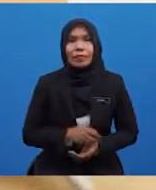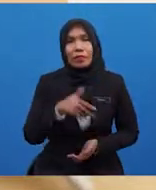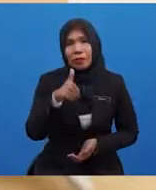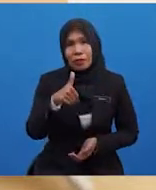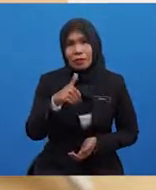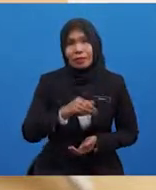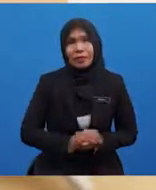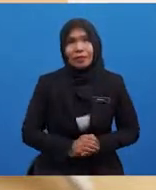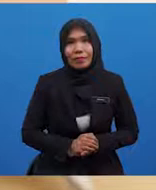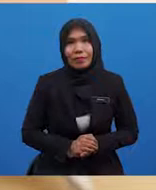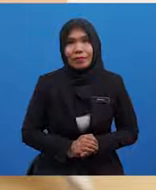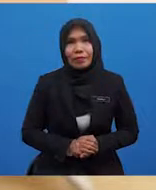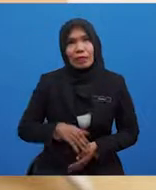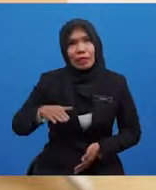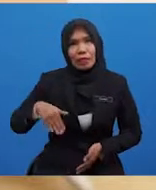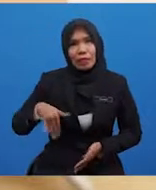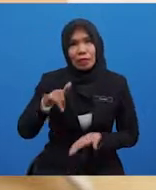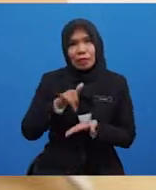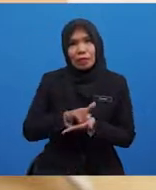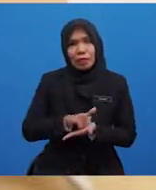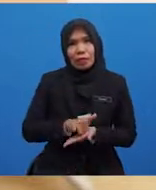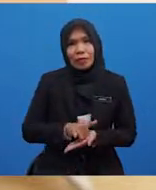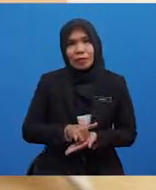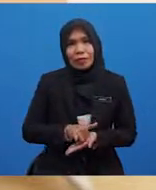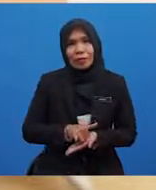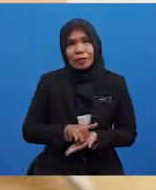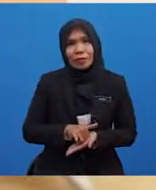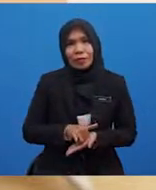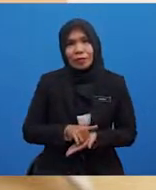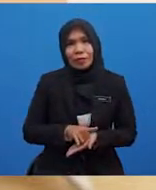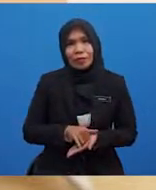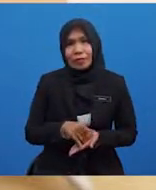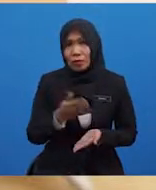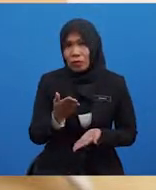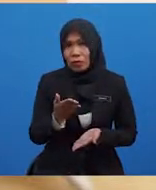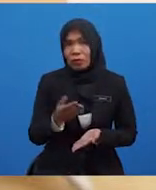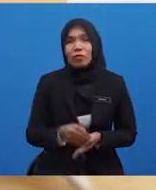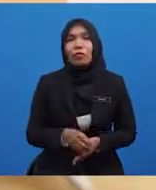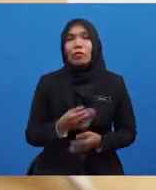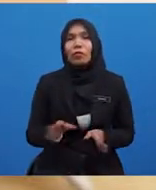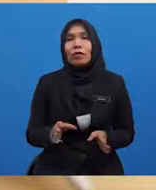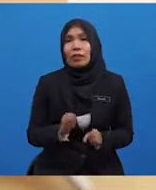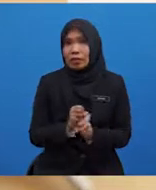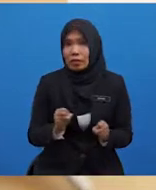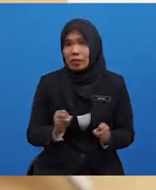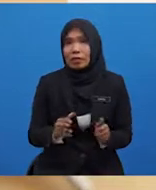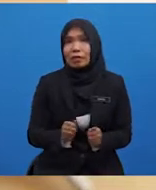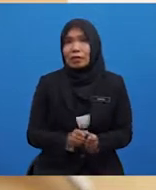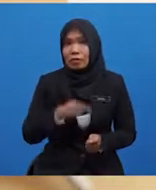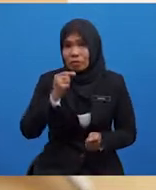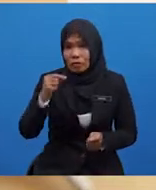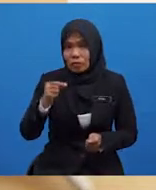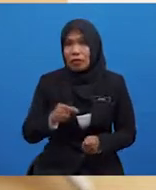Bagus. Sebelum itu, pastikan kamu telah bersedia dengan alat tulis dan